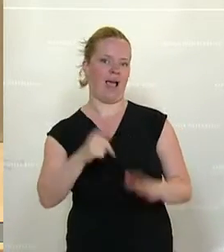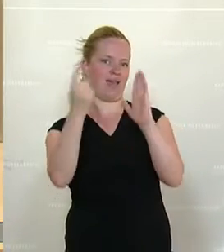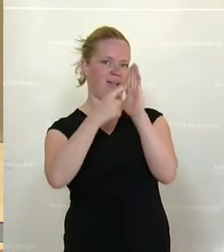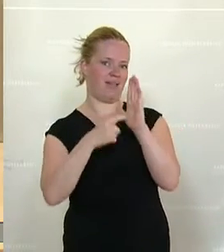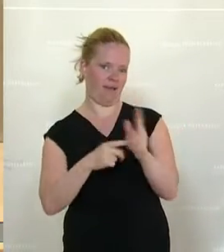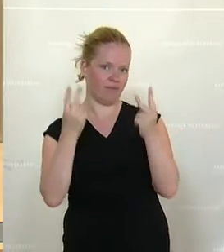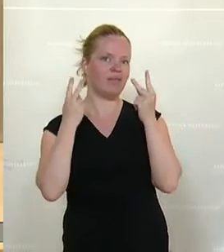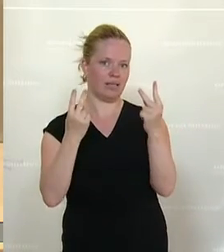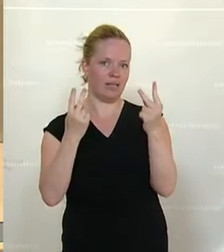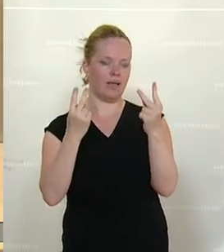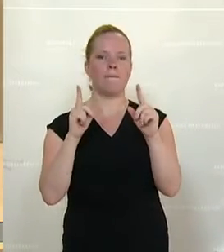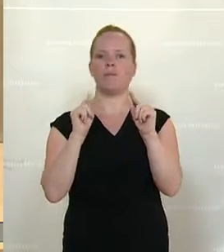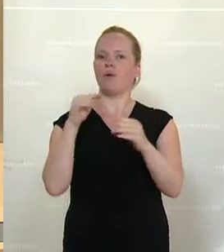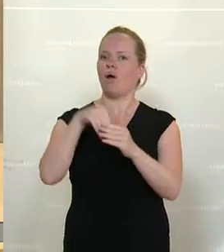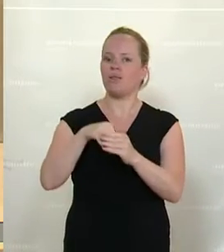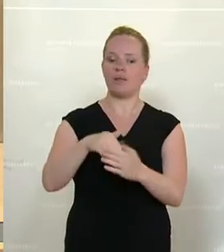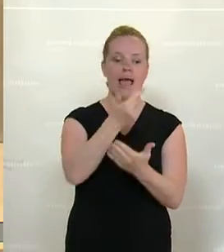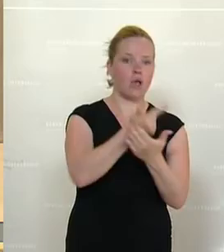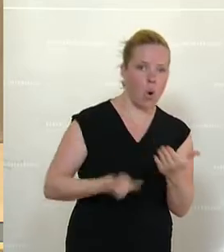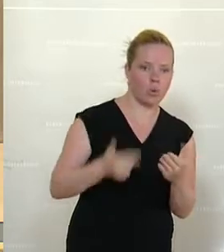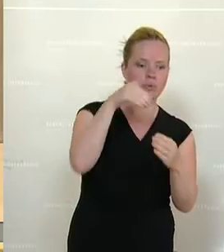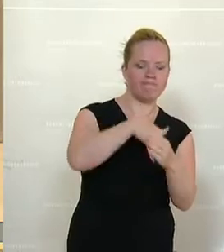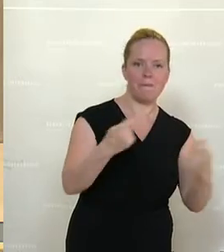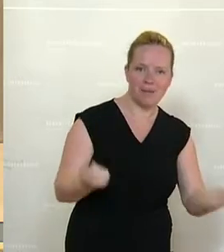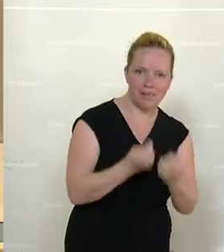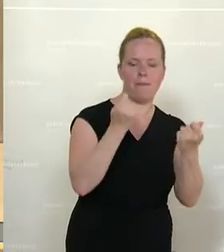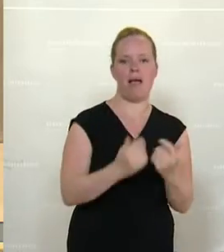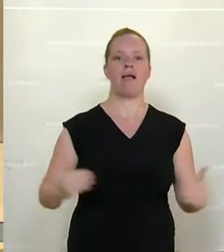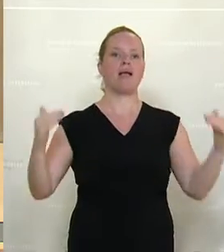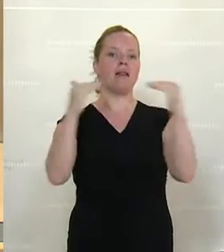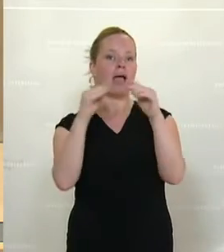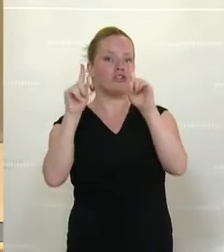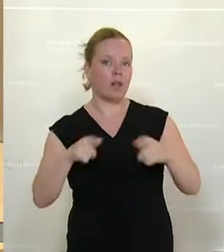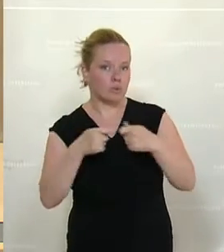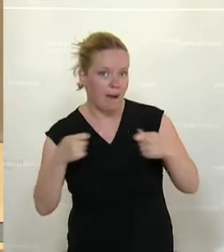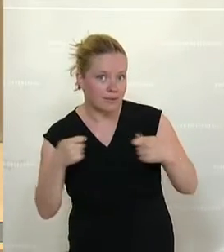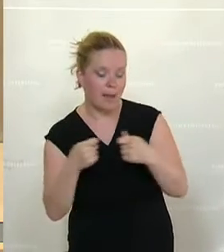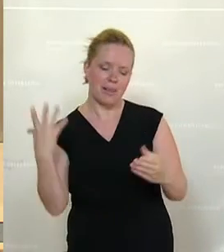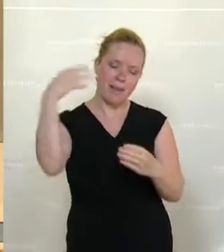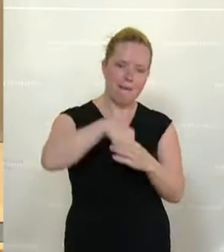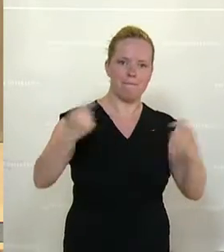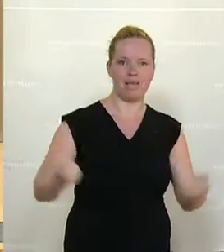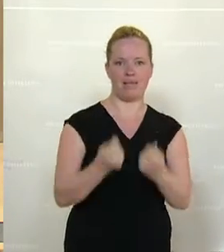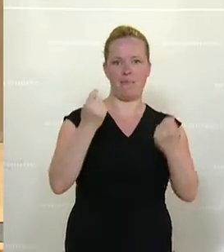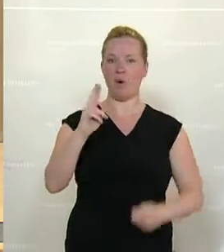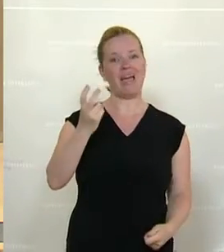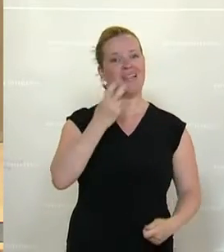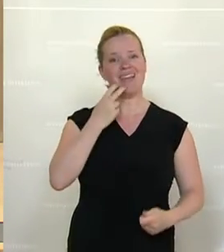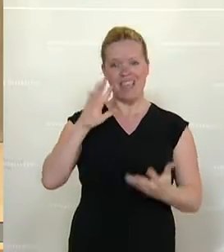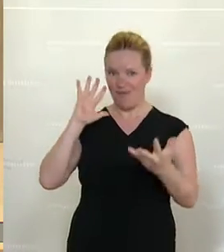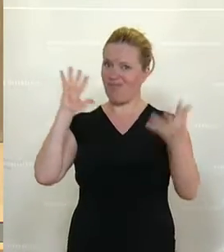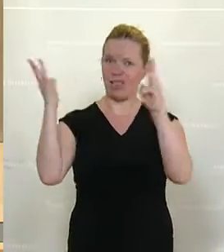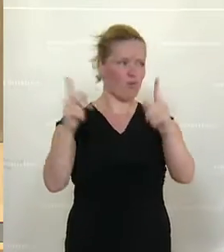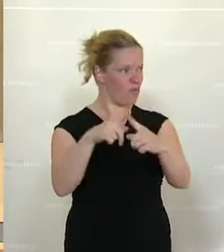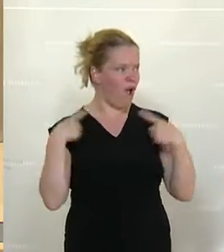Kriterien gehen. Wird es um Entlohnung im Betrieb gehen, um Gleichstellungsmaßen im Betrieb und so weiter. Denn die Energiewende, die muss für uns alle da